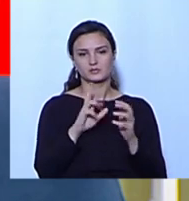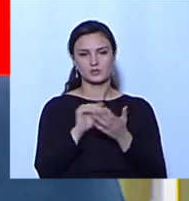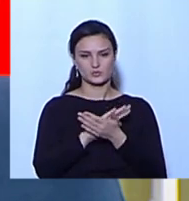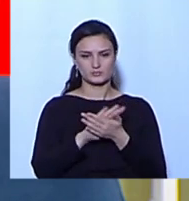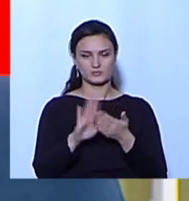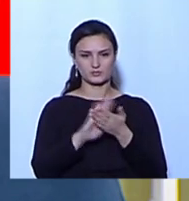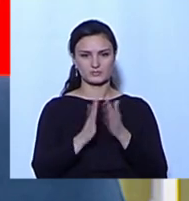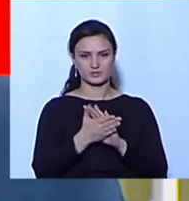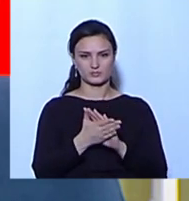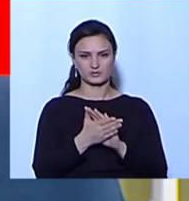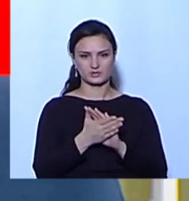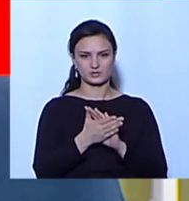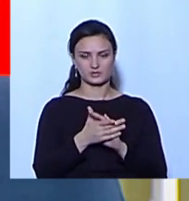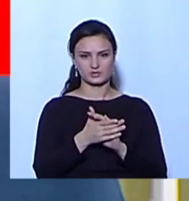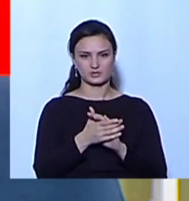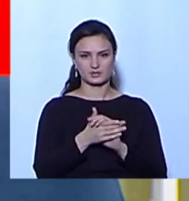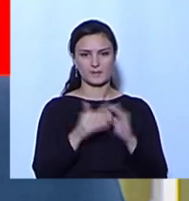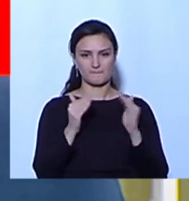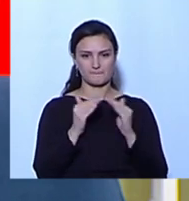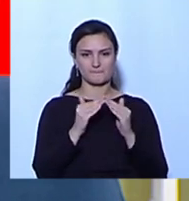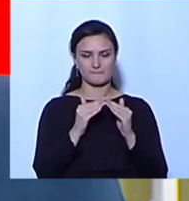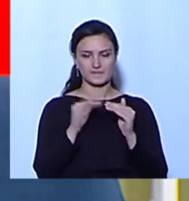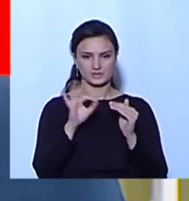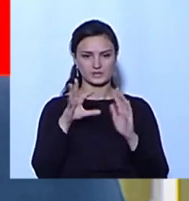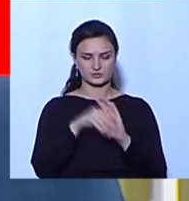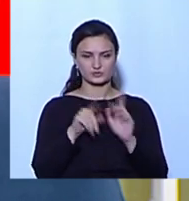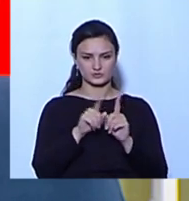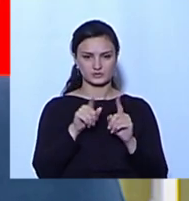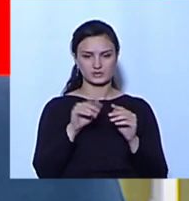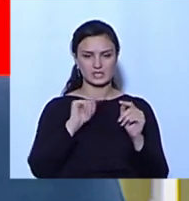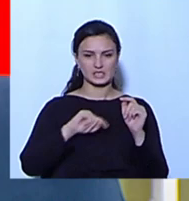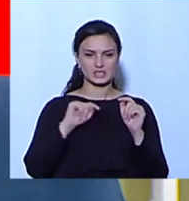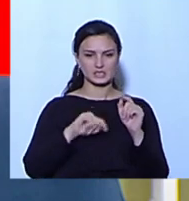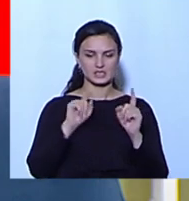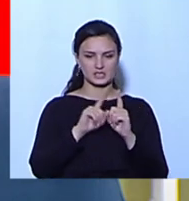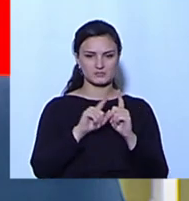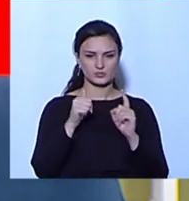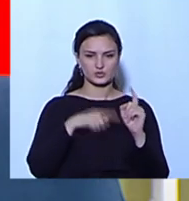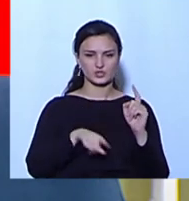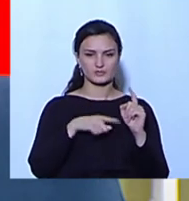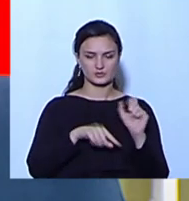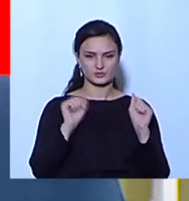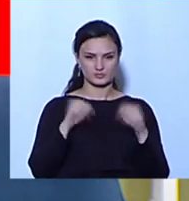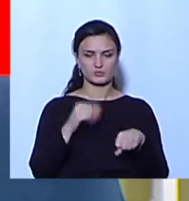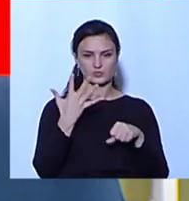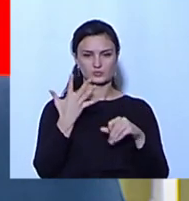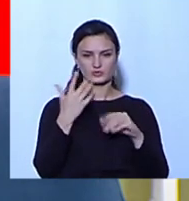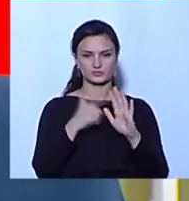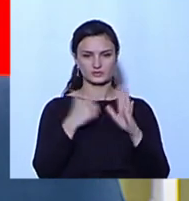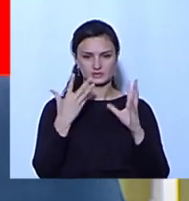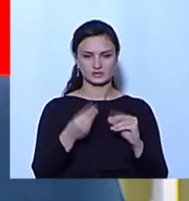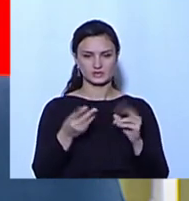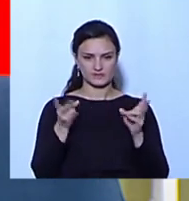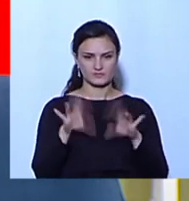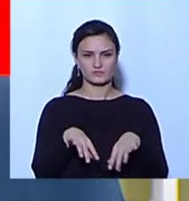სუფთა მდგომარეობაში, ბინის პირობებშიც. კათეტერიზაცია, კათეტერი ისევე როგორც შარდმიმღები, შეგვიძლია 5-7 დღის